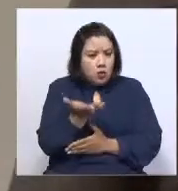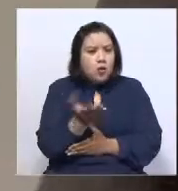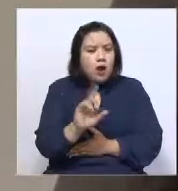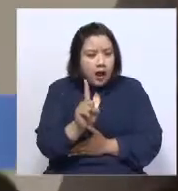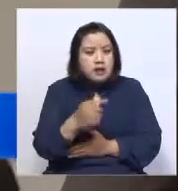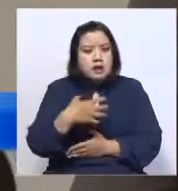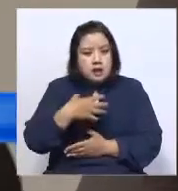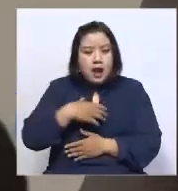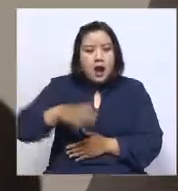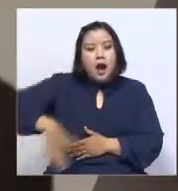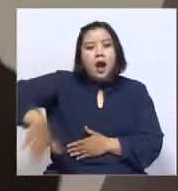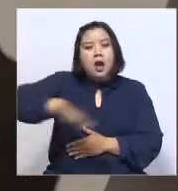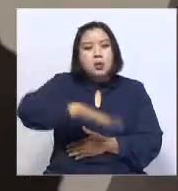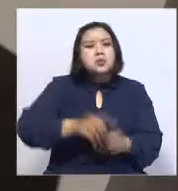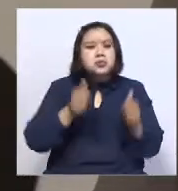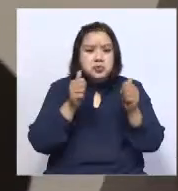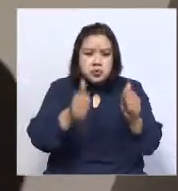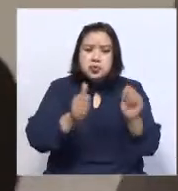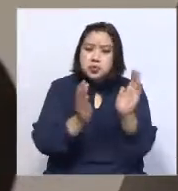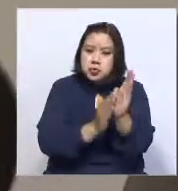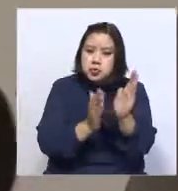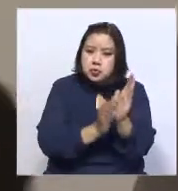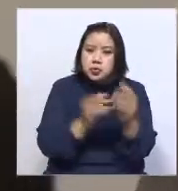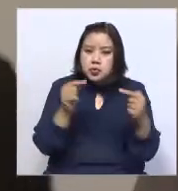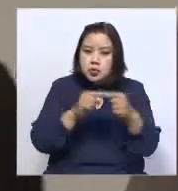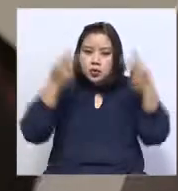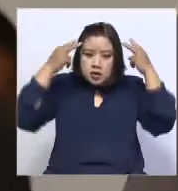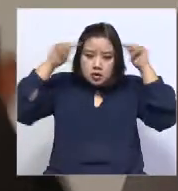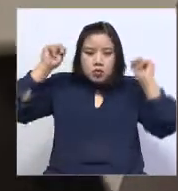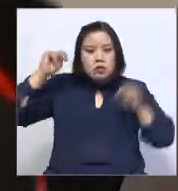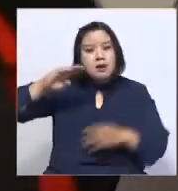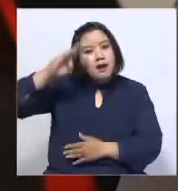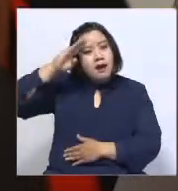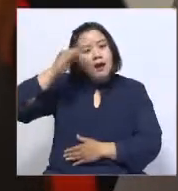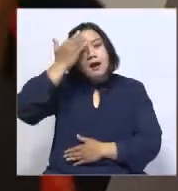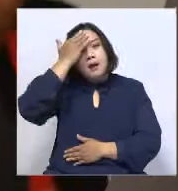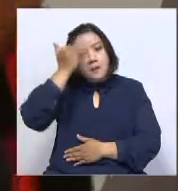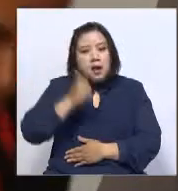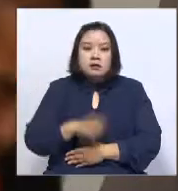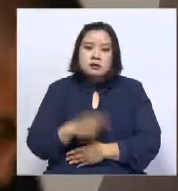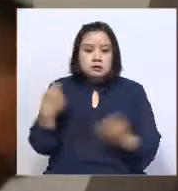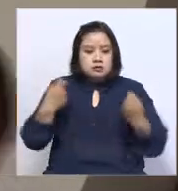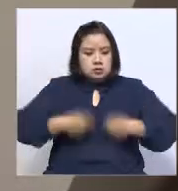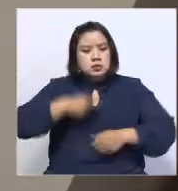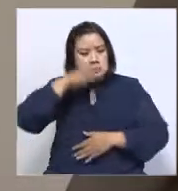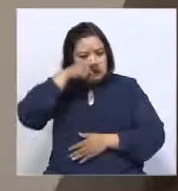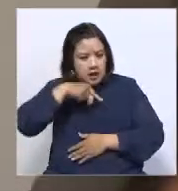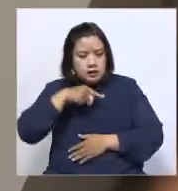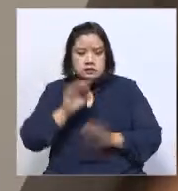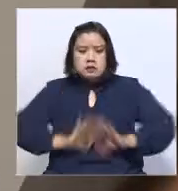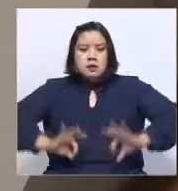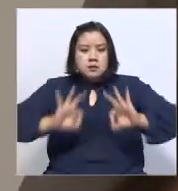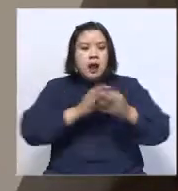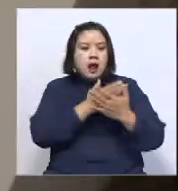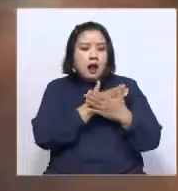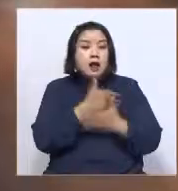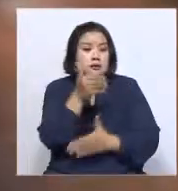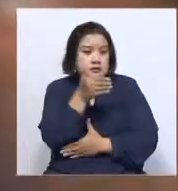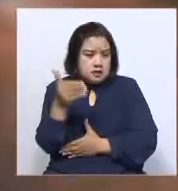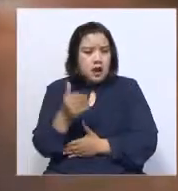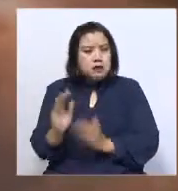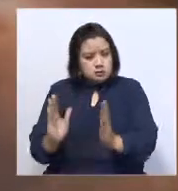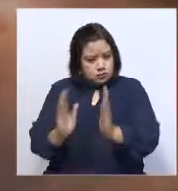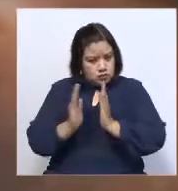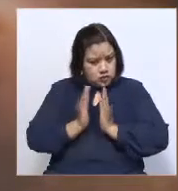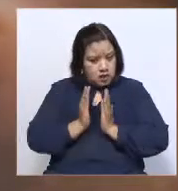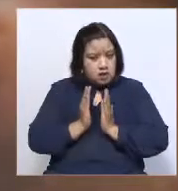คุณนะคะแล้วก็ชื่นชมนายกรัฐมนตรีที่ดำรงความเป็นไทยแล้วก็เป็นผู้นำที่เป็นตัวอย่างที่ดีของคนในชาติค่ะโดยเฉพาะ